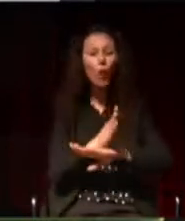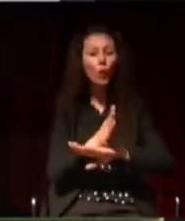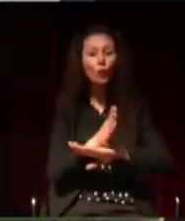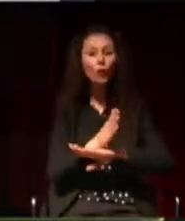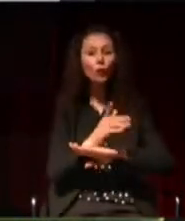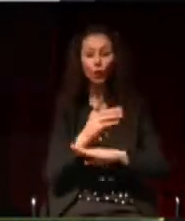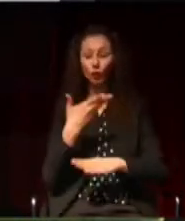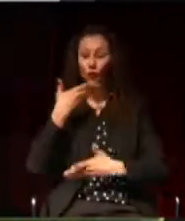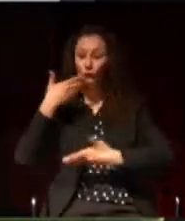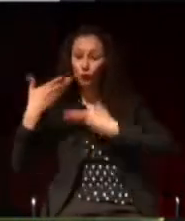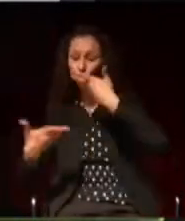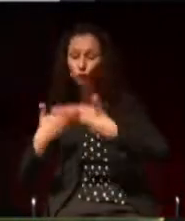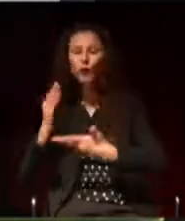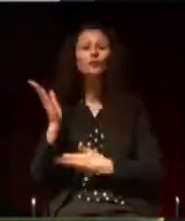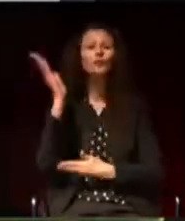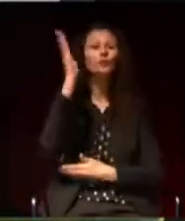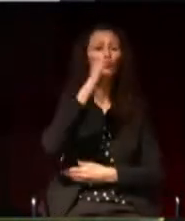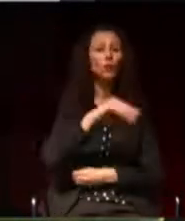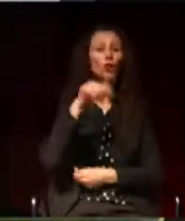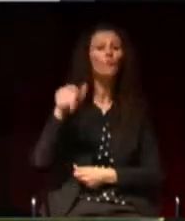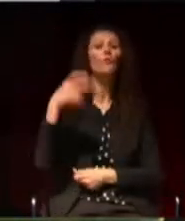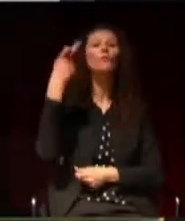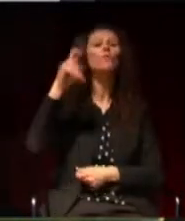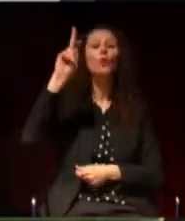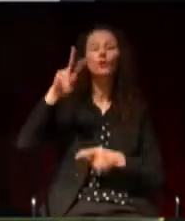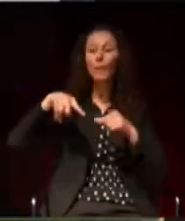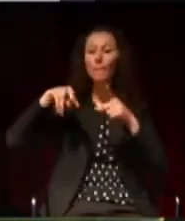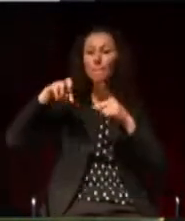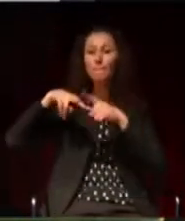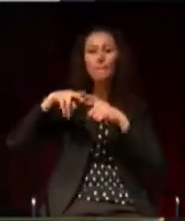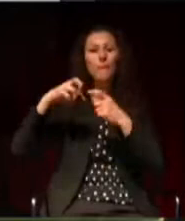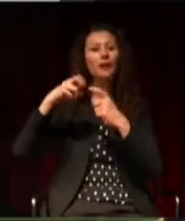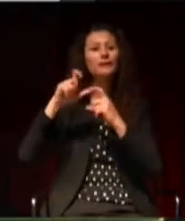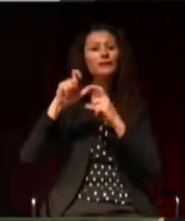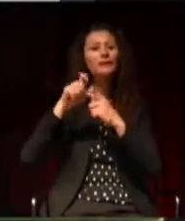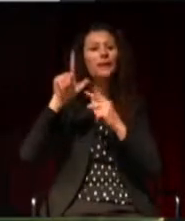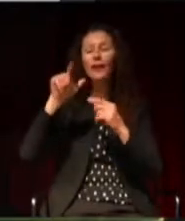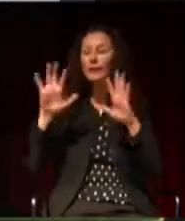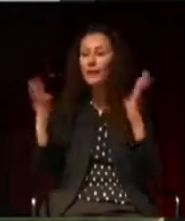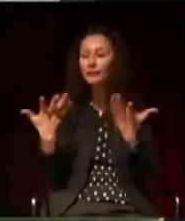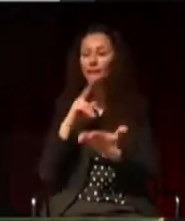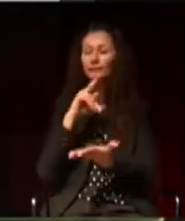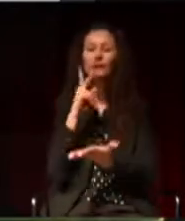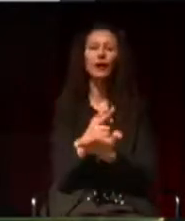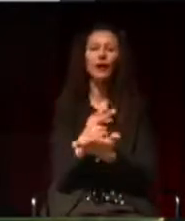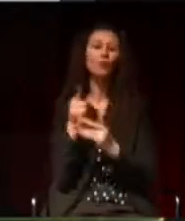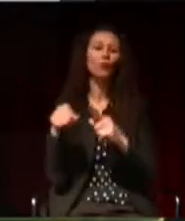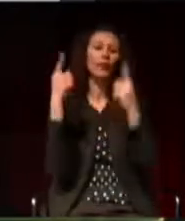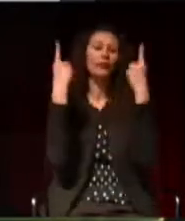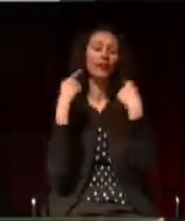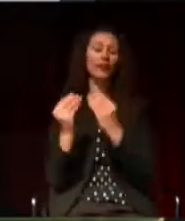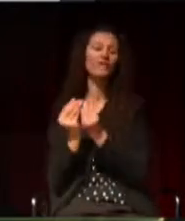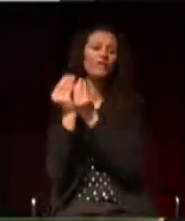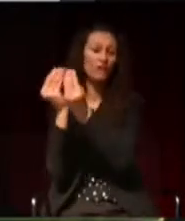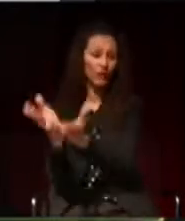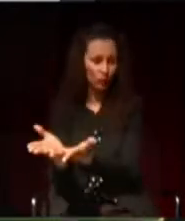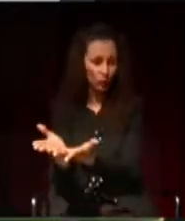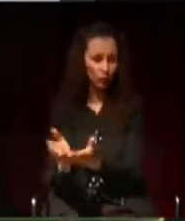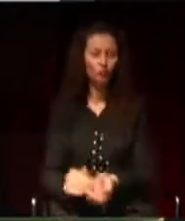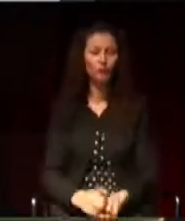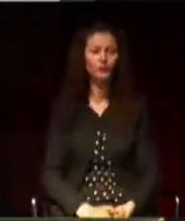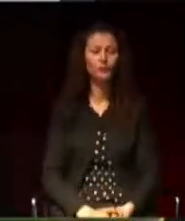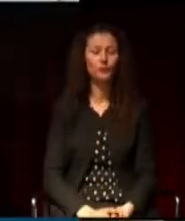etüdünü sunduktan sonra bu boş parsellerin de nasıl yapılaşacağını karar vermesi için bu yetkiyi veriyoruz.